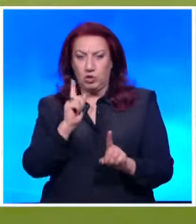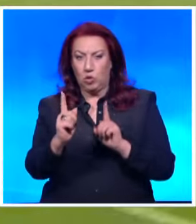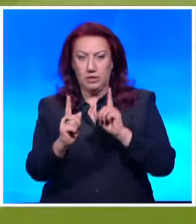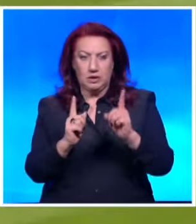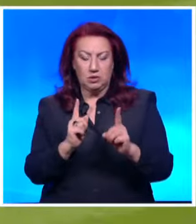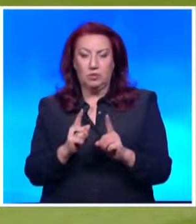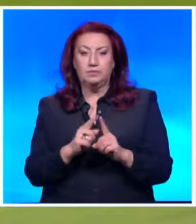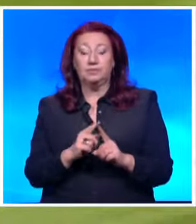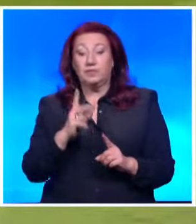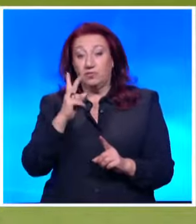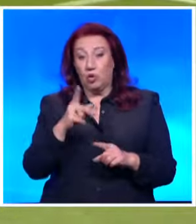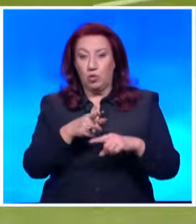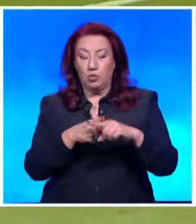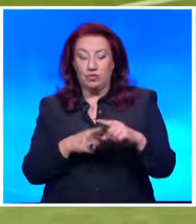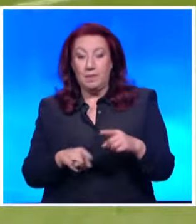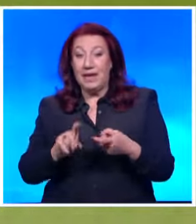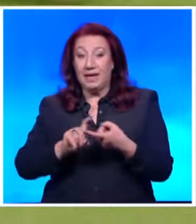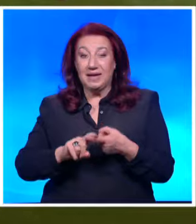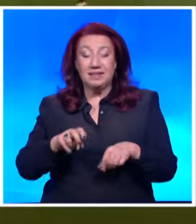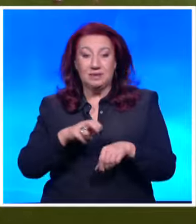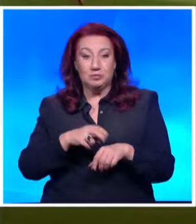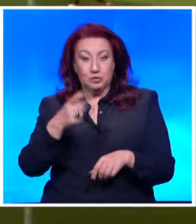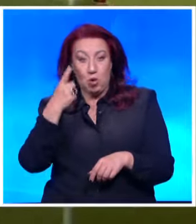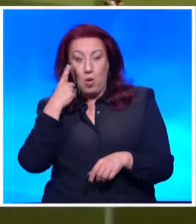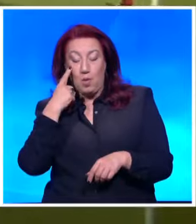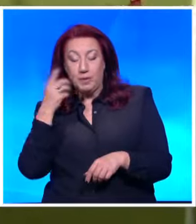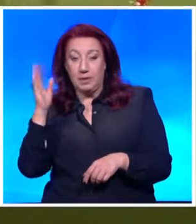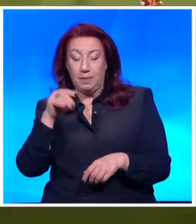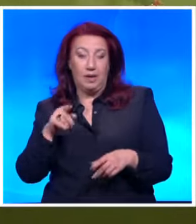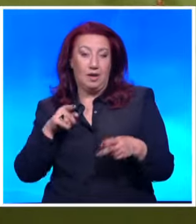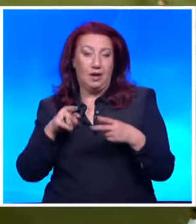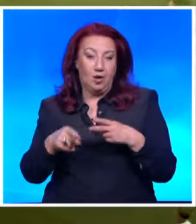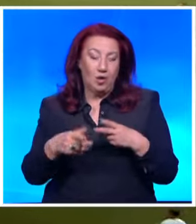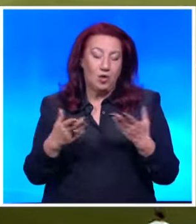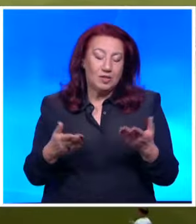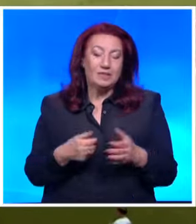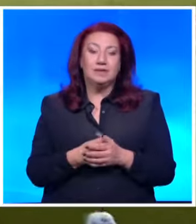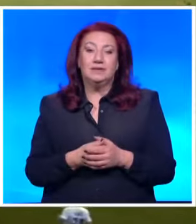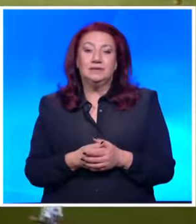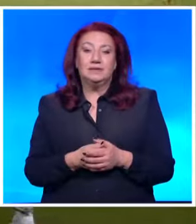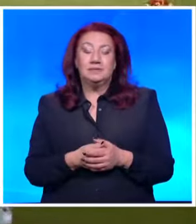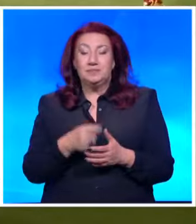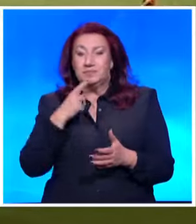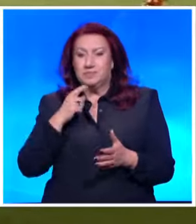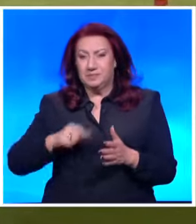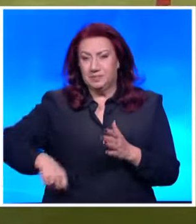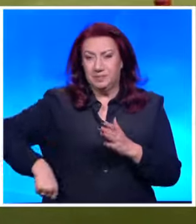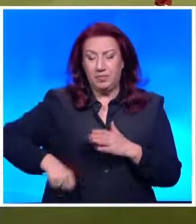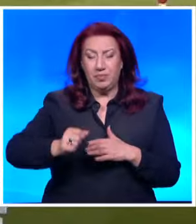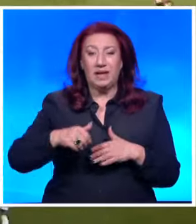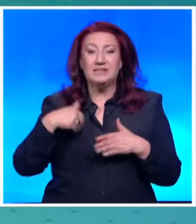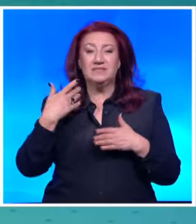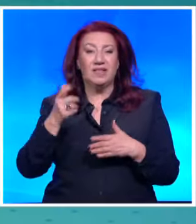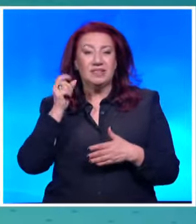пред Кирил Десподов в 63-та минута, като футболист номер 1 на България пробва рефлексите на Ян Облак с удар извън наказателното